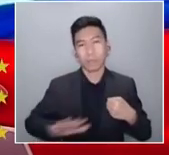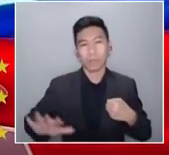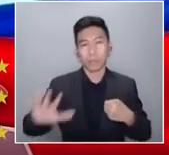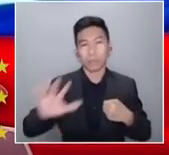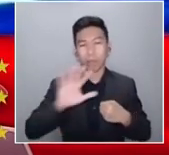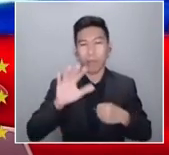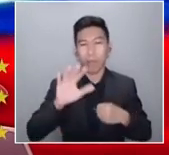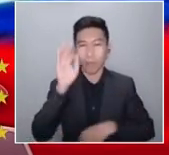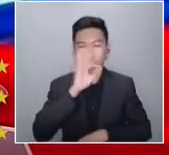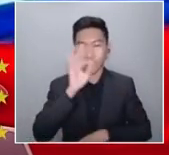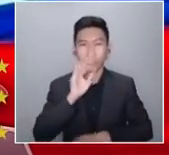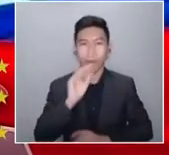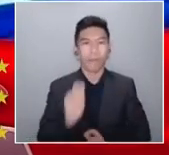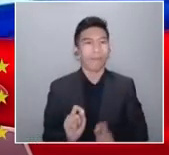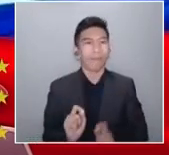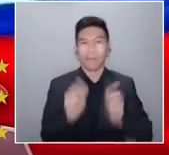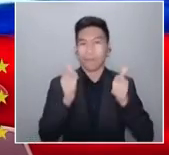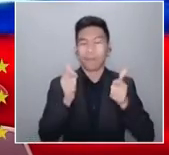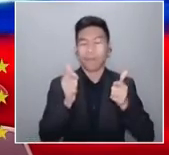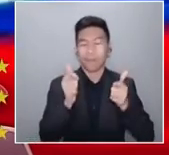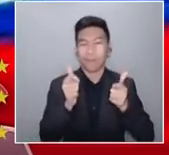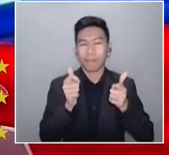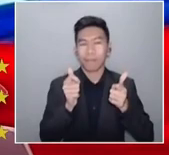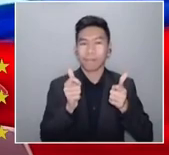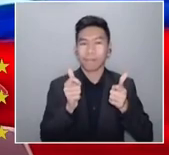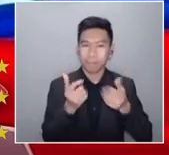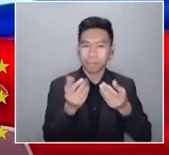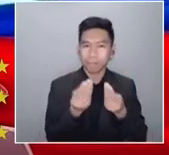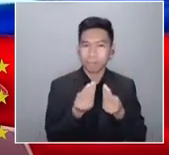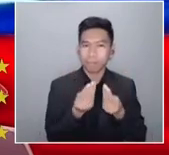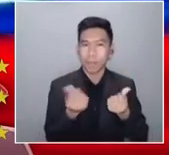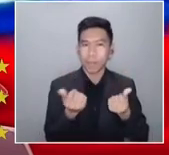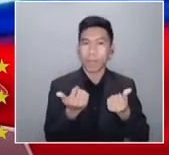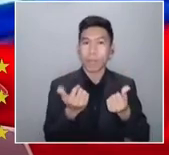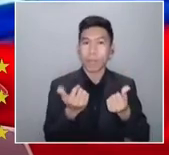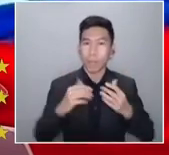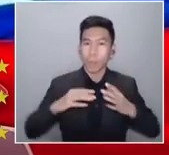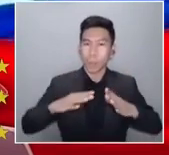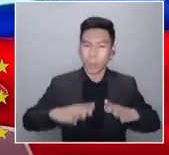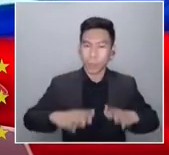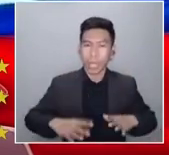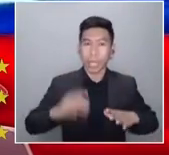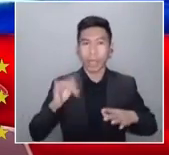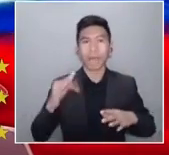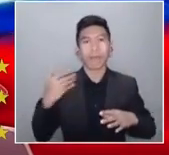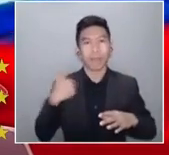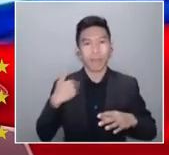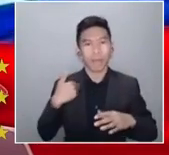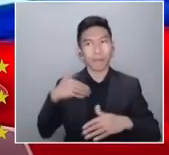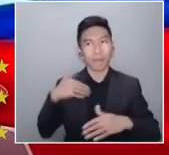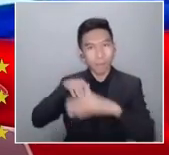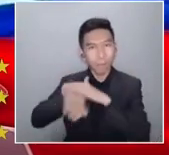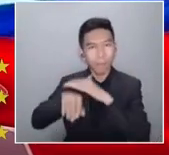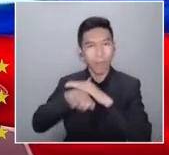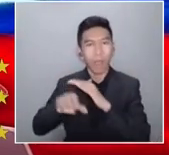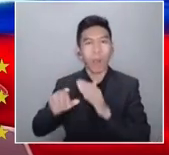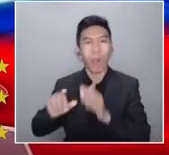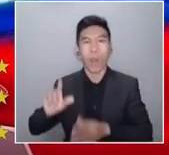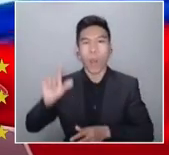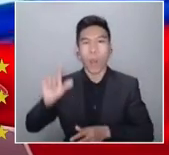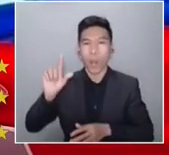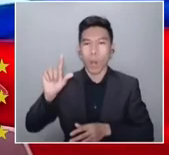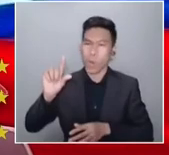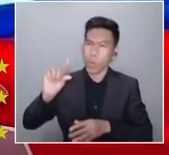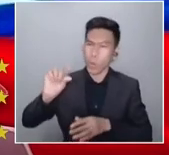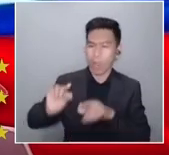mabibigyan ng solusyon kung sila ay magkakaroon ng access sa low-interest loans with easy terms. Ngayon